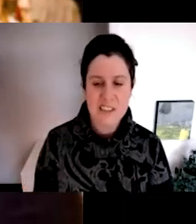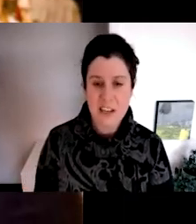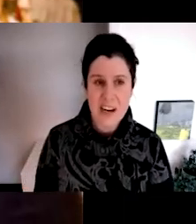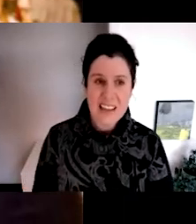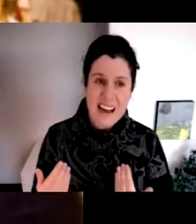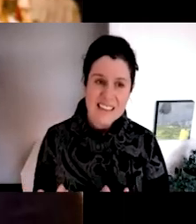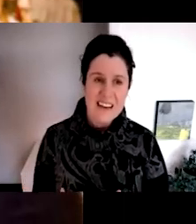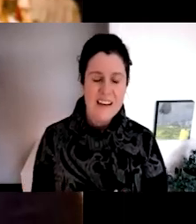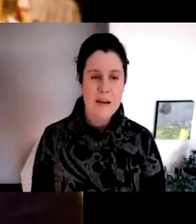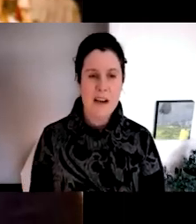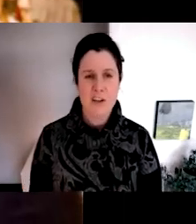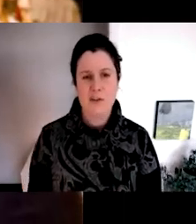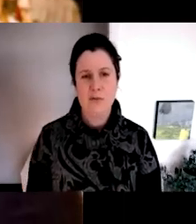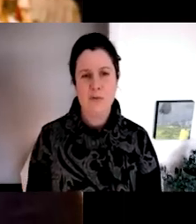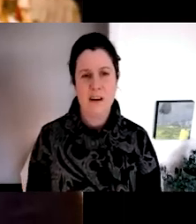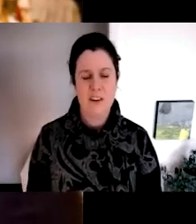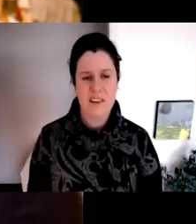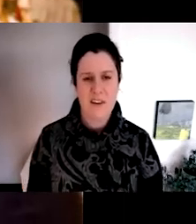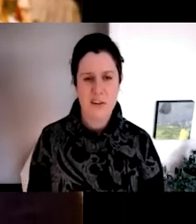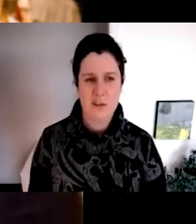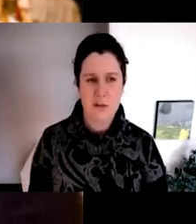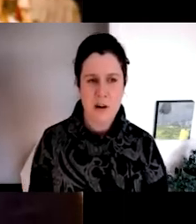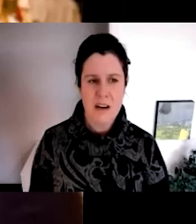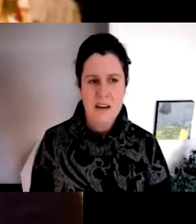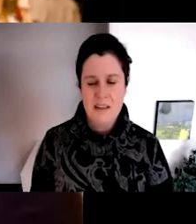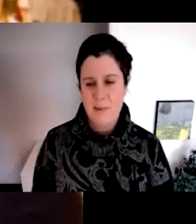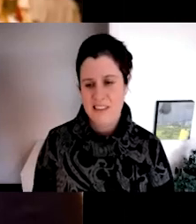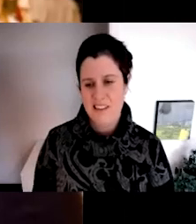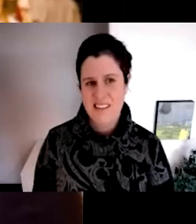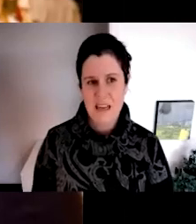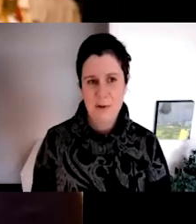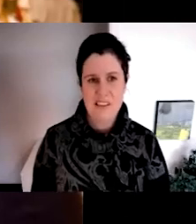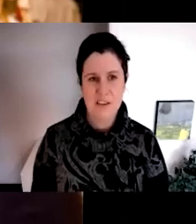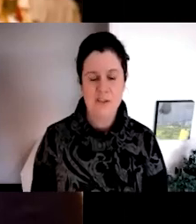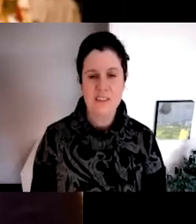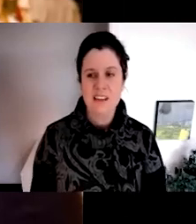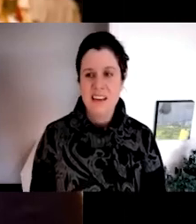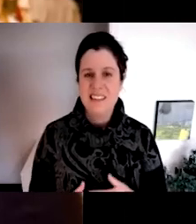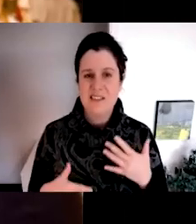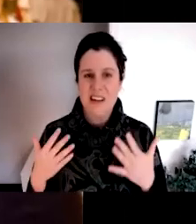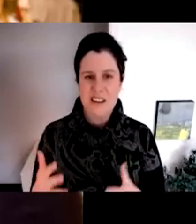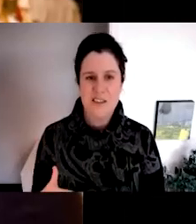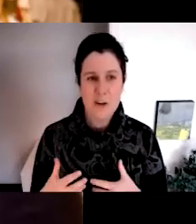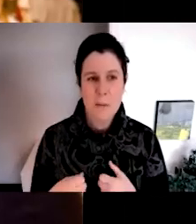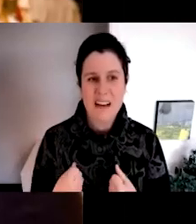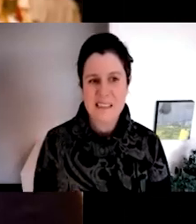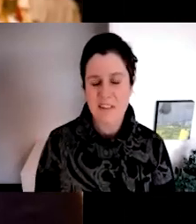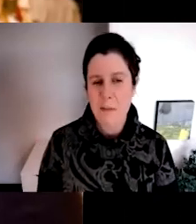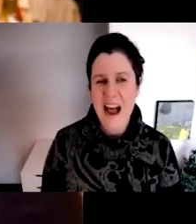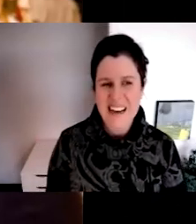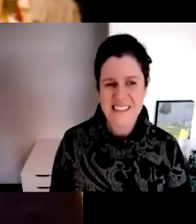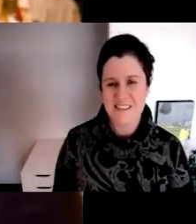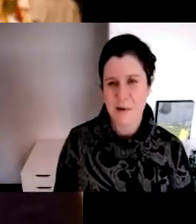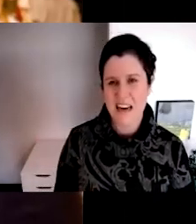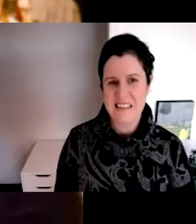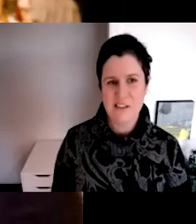archives qui retrace l'émergence du mouvement de défense de droits des personnes handicapées aux États-Unis les étudiants et étudiantes ont participé